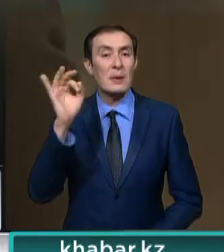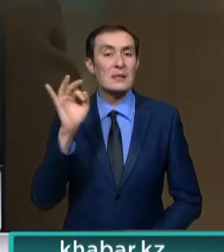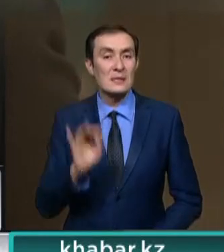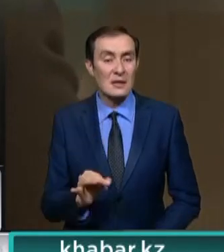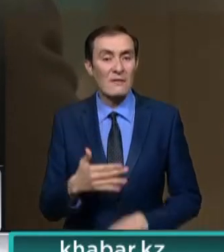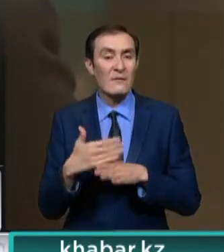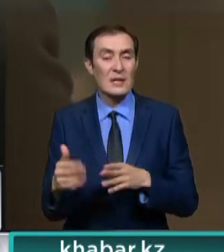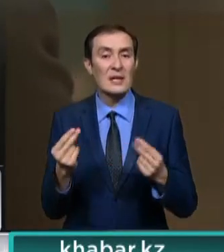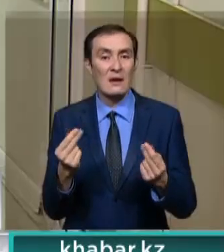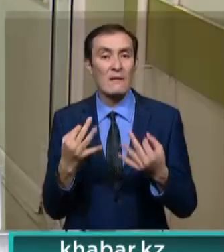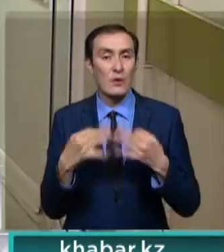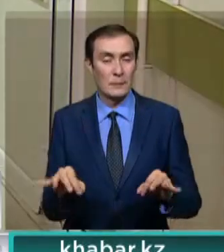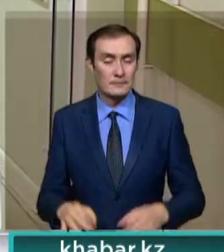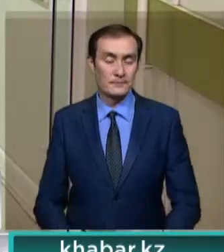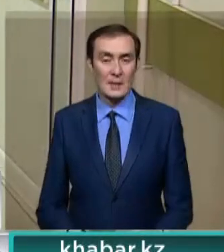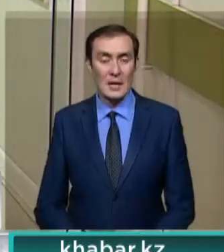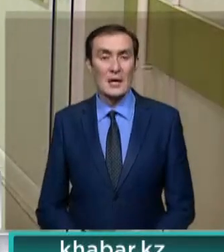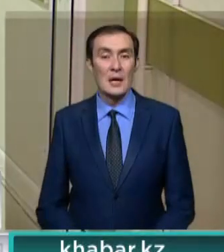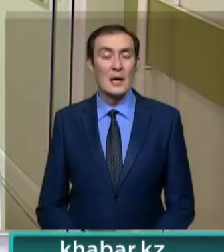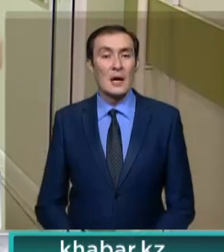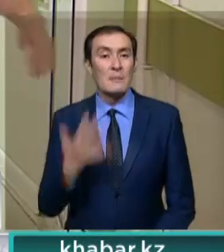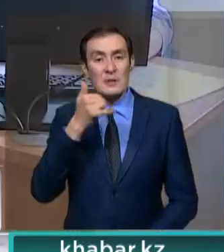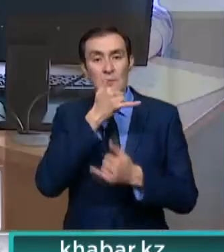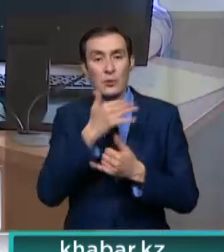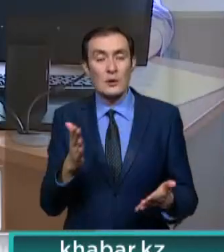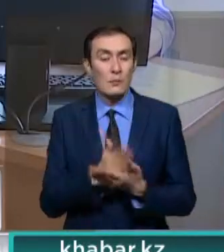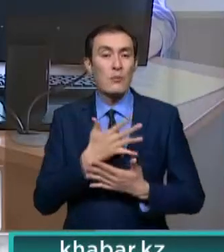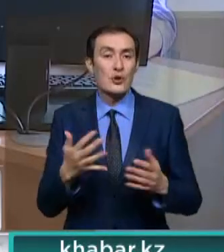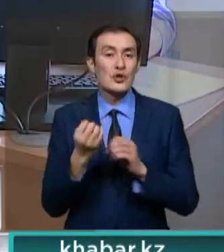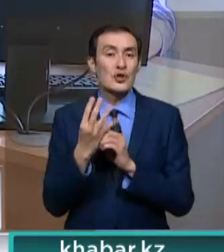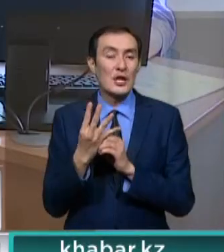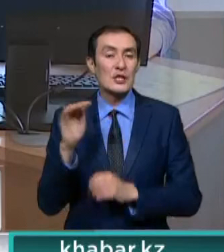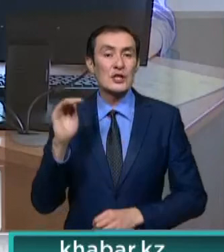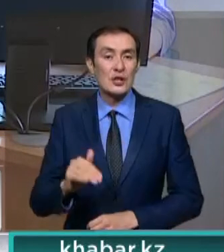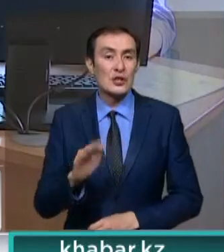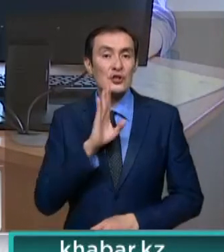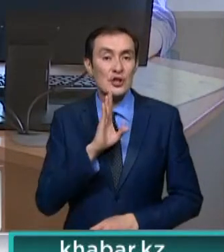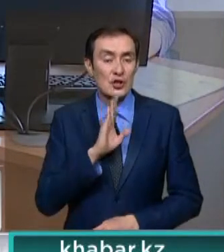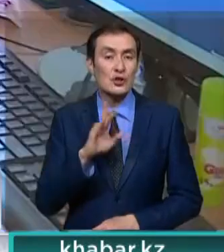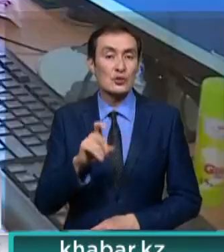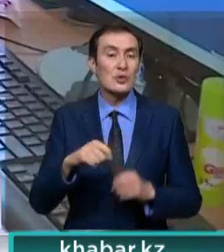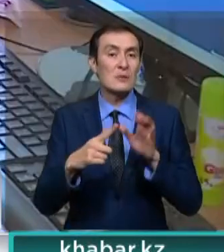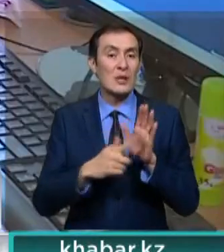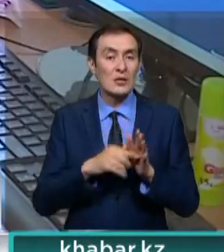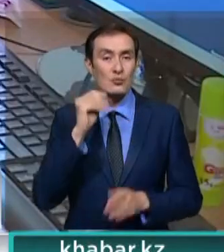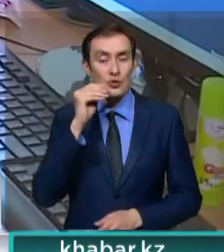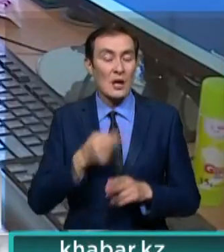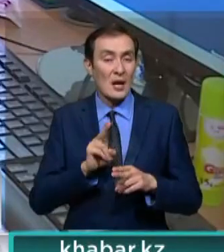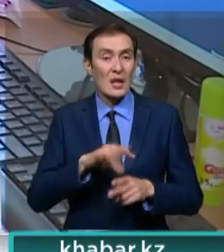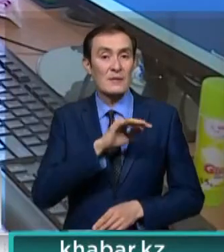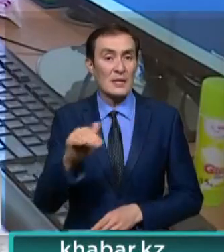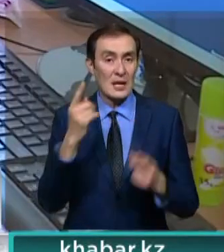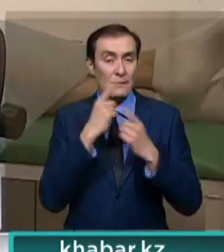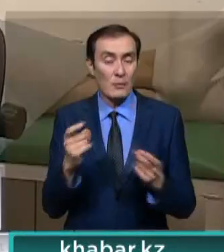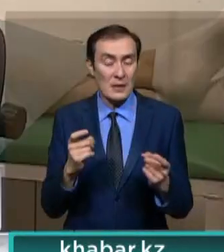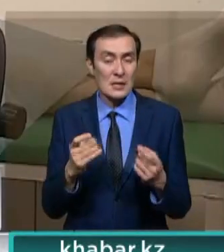85% выделенных квот. Бесплодными в нашей стране считается больше 14 тысяч женщин и 117 мужчин. Это официальные